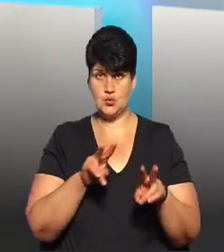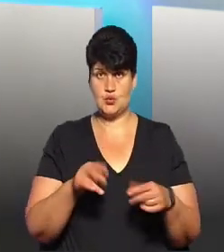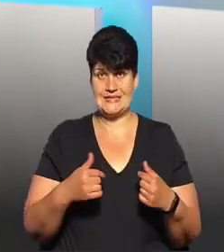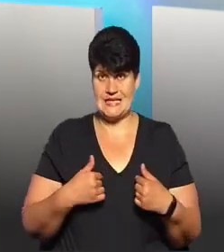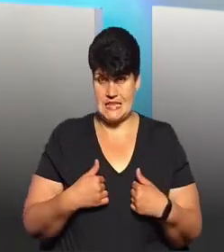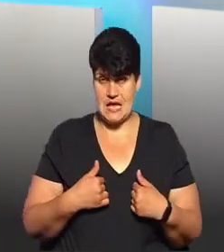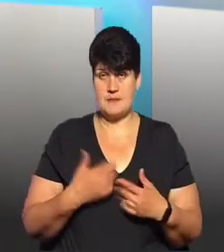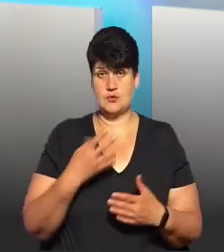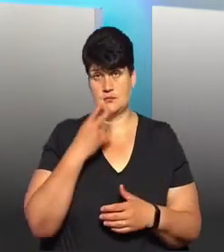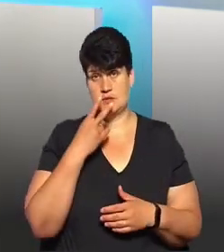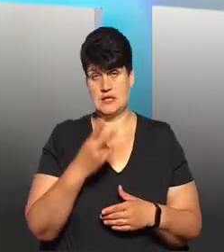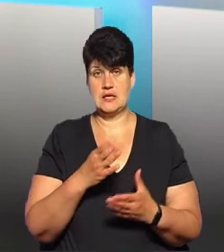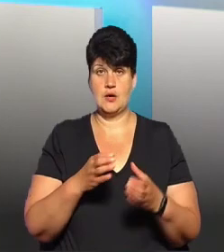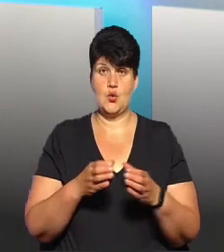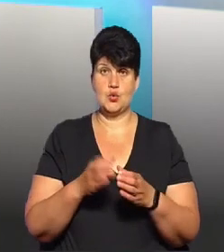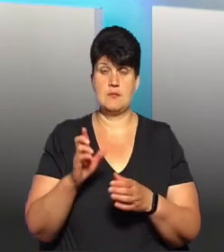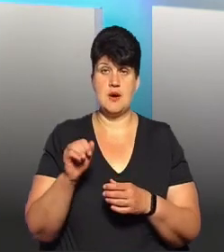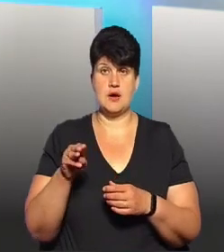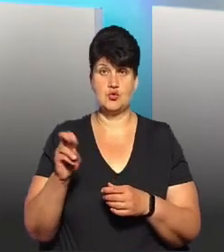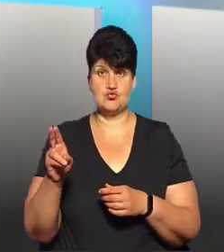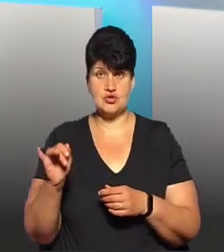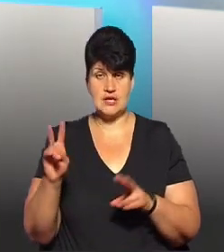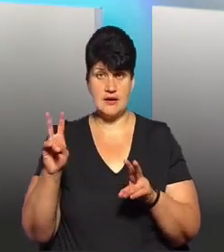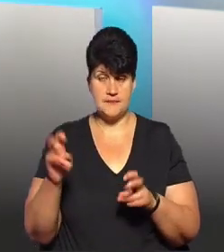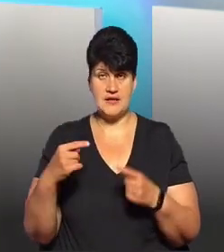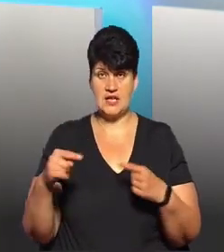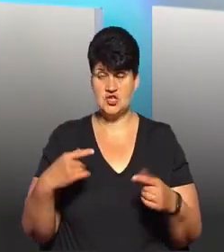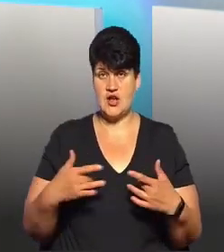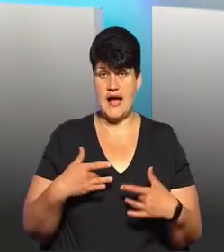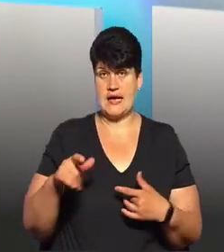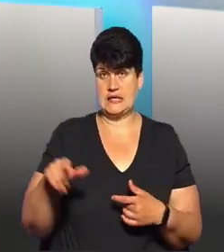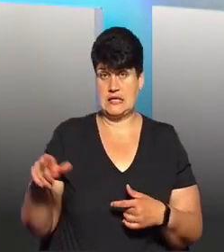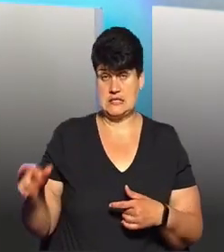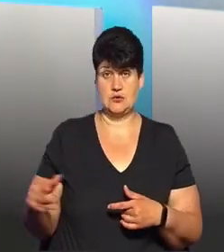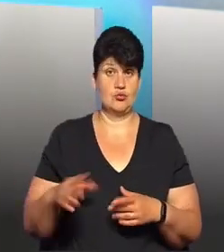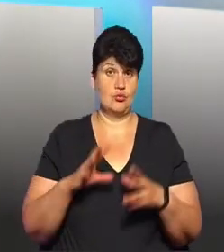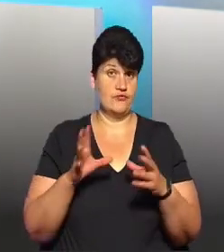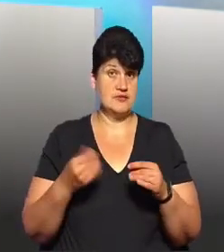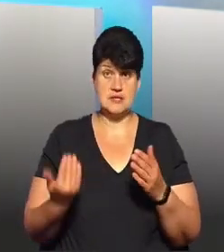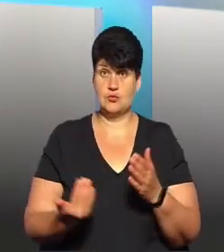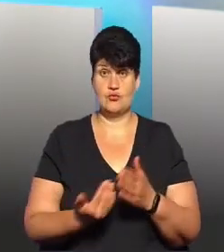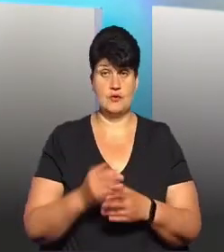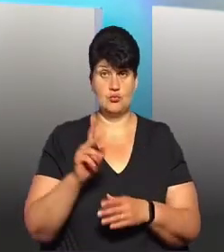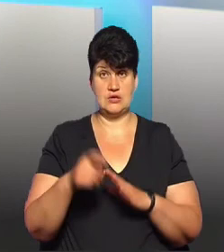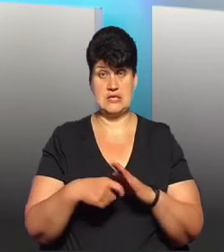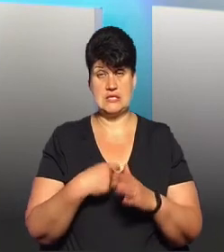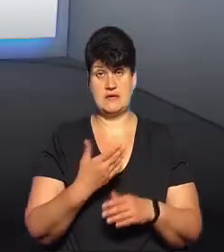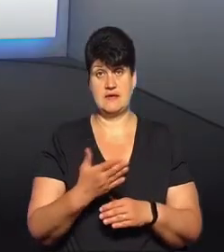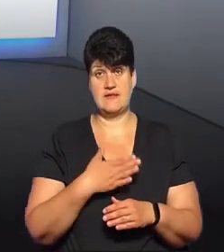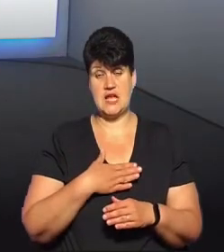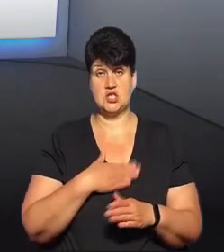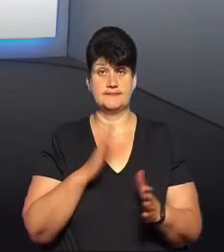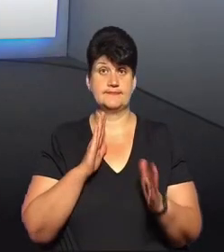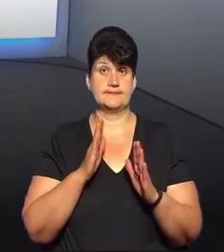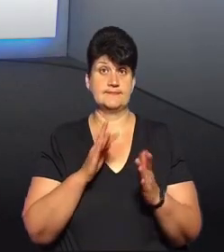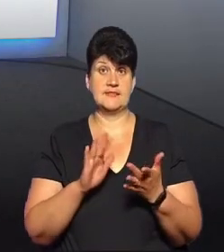і гурт «Батюшку», і там інших артистів у нас, ми відкриті. Тому про всі новини будете дізнаватися із наших соцмереж. Добре,